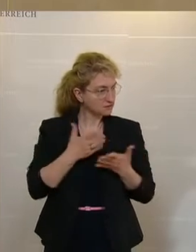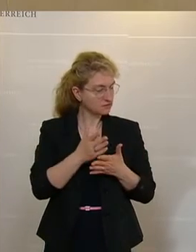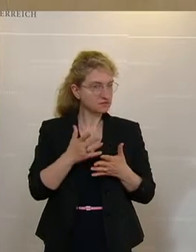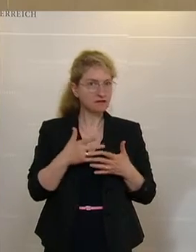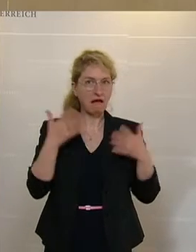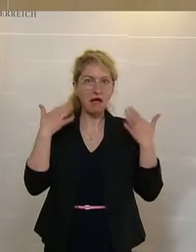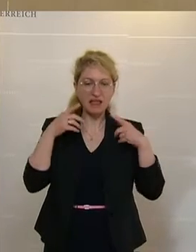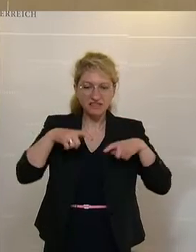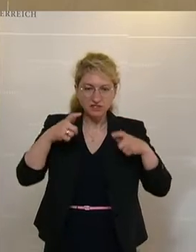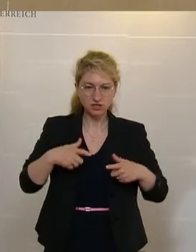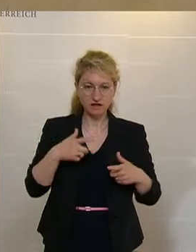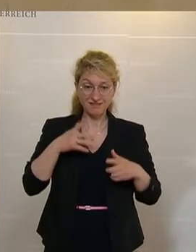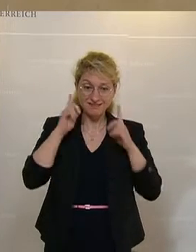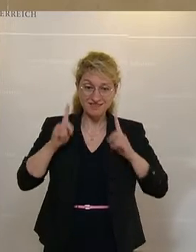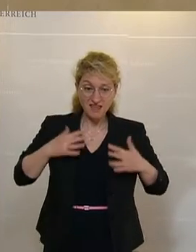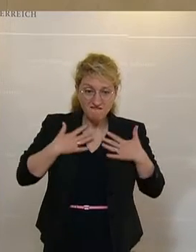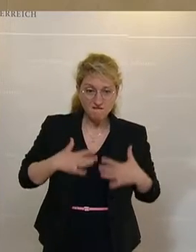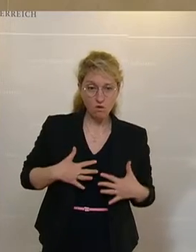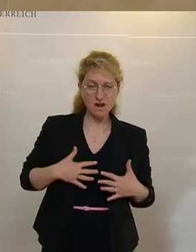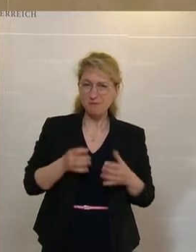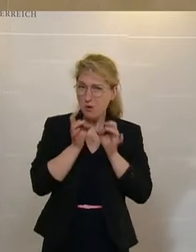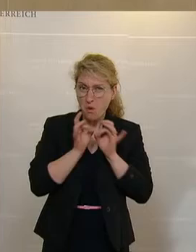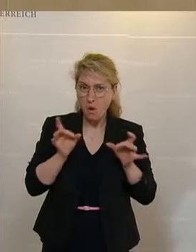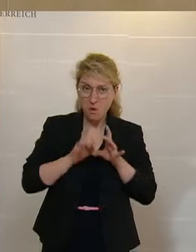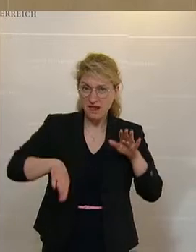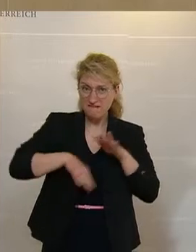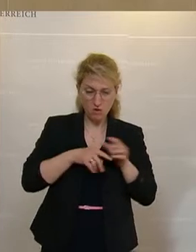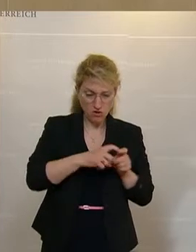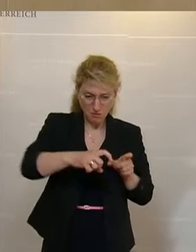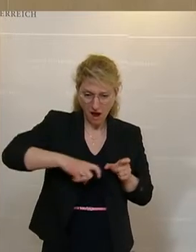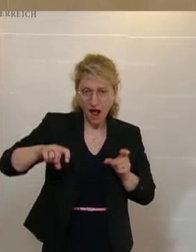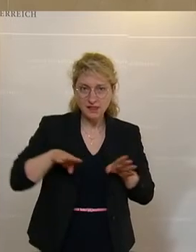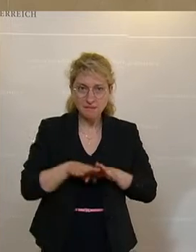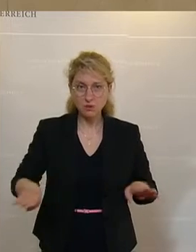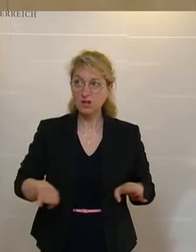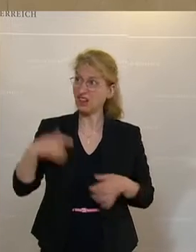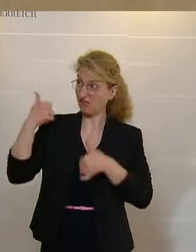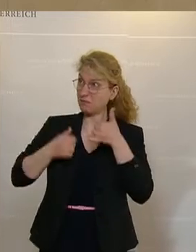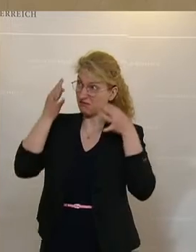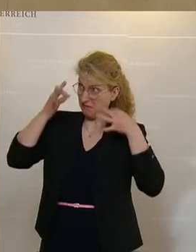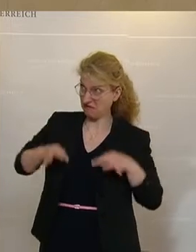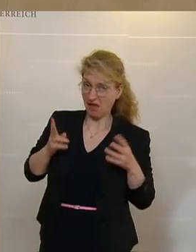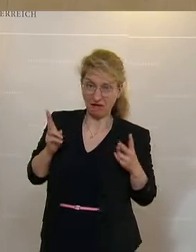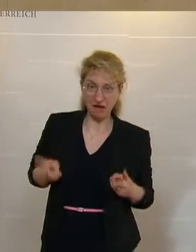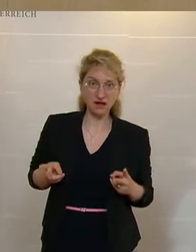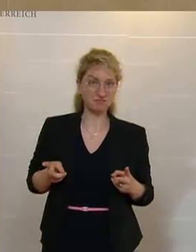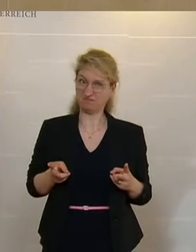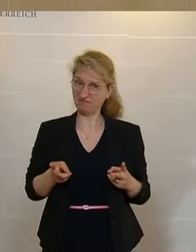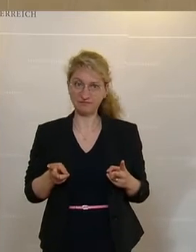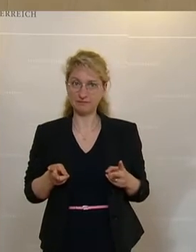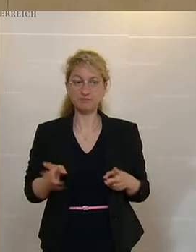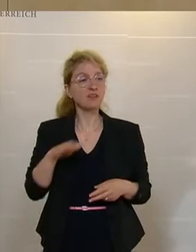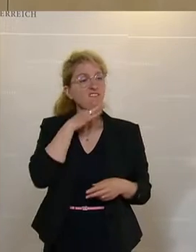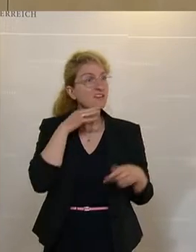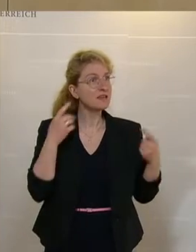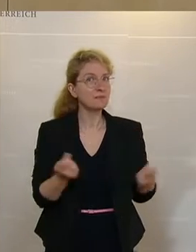ohne Vollspaltenböden wettbewerbsfähig zu gestalten sei. Es scheint für viele